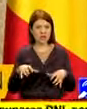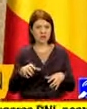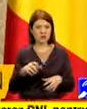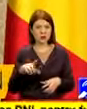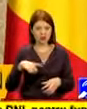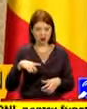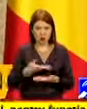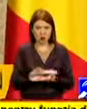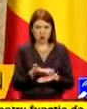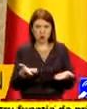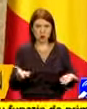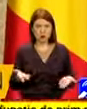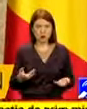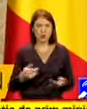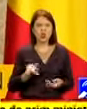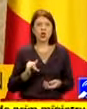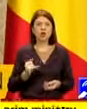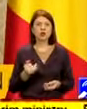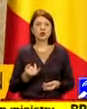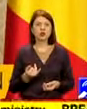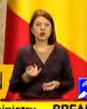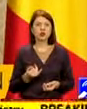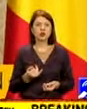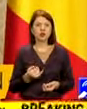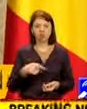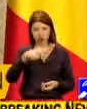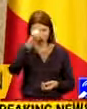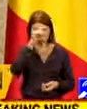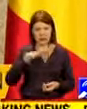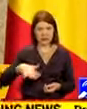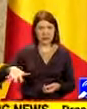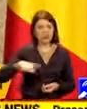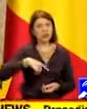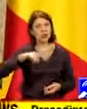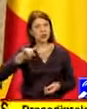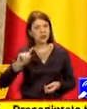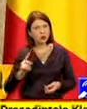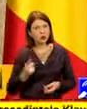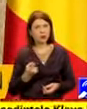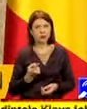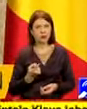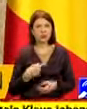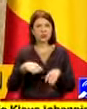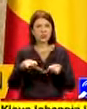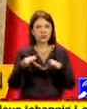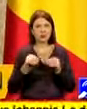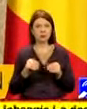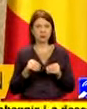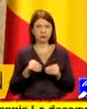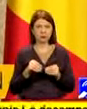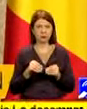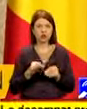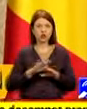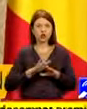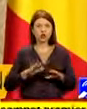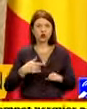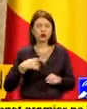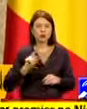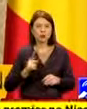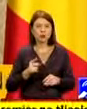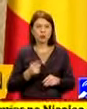ne aflăm, astfel încât cetățenii să poată să beneficieze de tot ceea ce